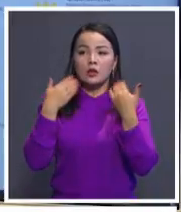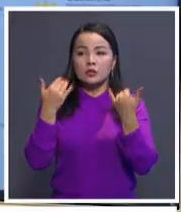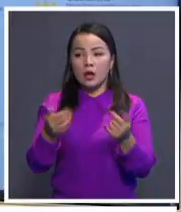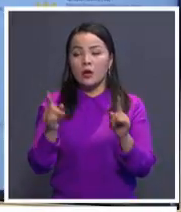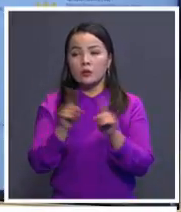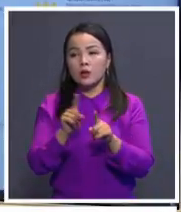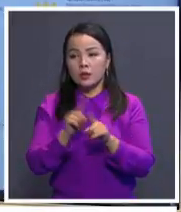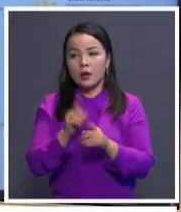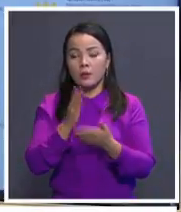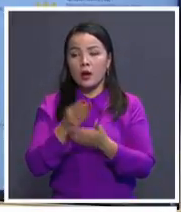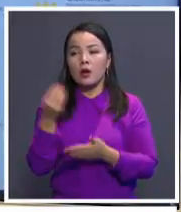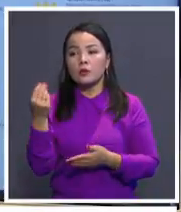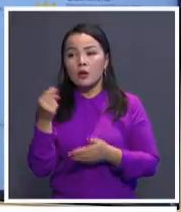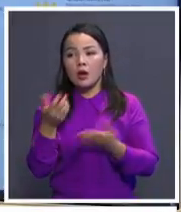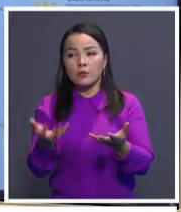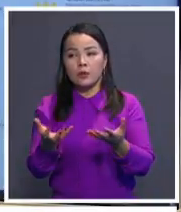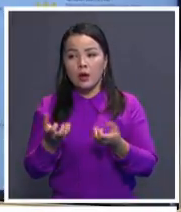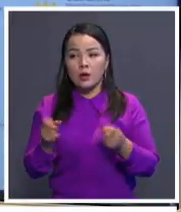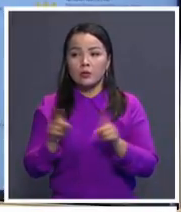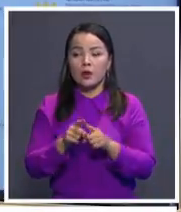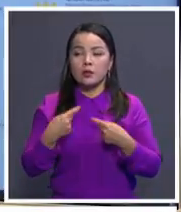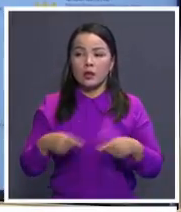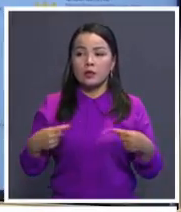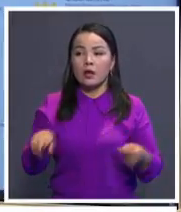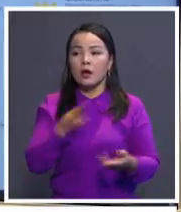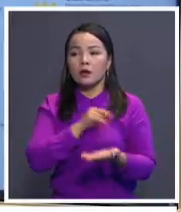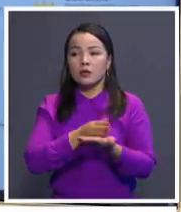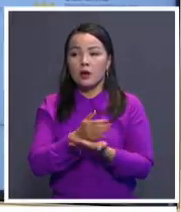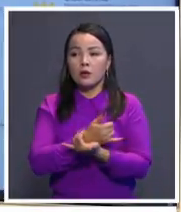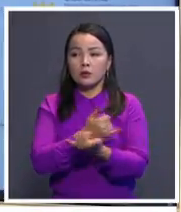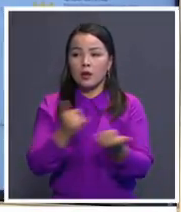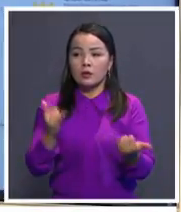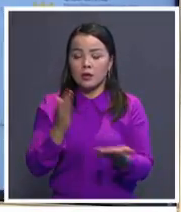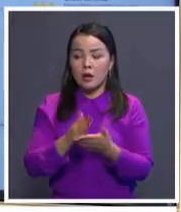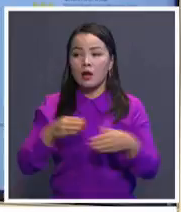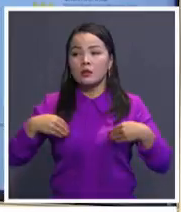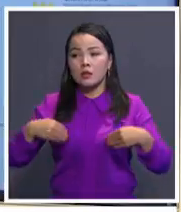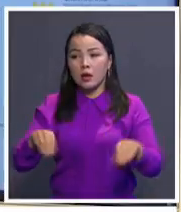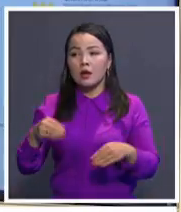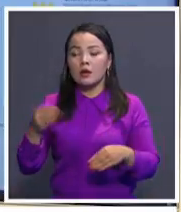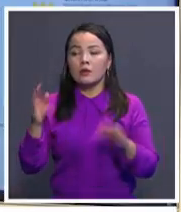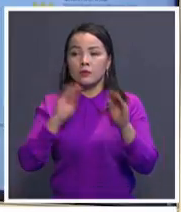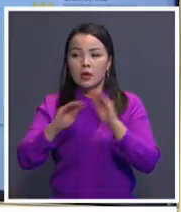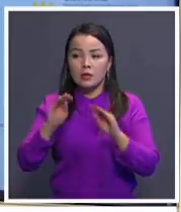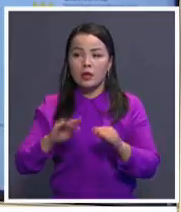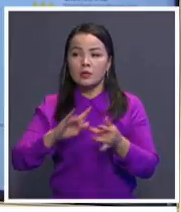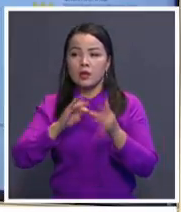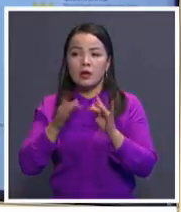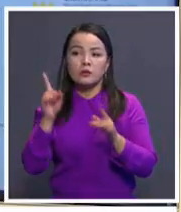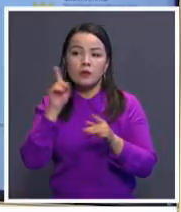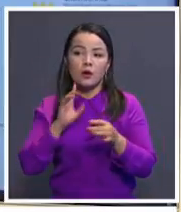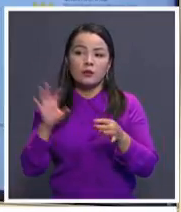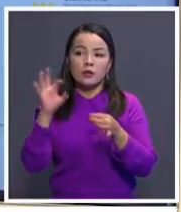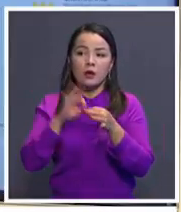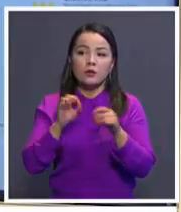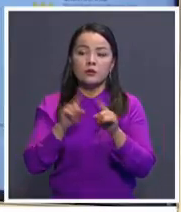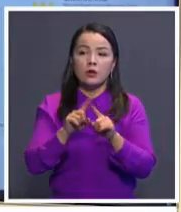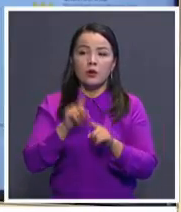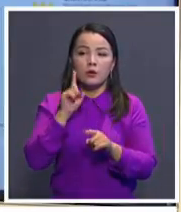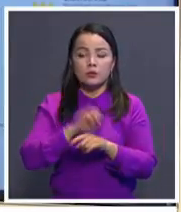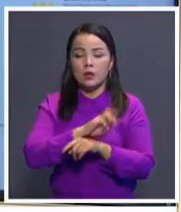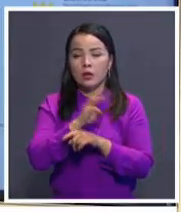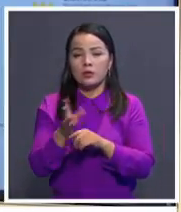жағармай тарату, субсидиялар алу секілді қызметтер бар. Сондай-ақ егістік алқаптарын цифрландырып біттік. енді жыл соңына дейін